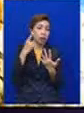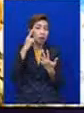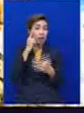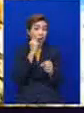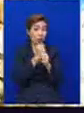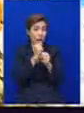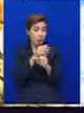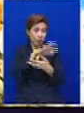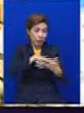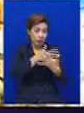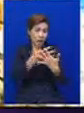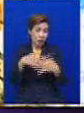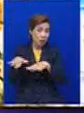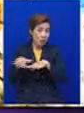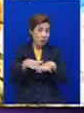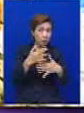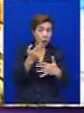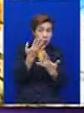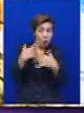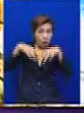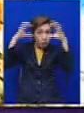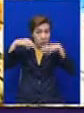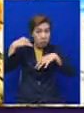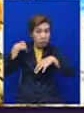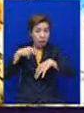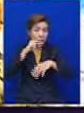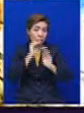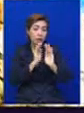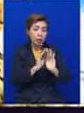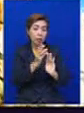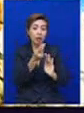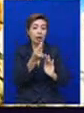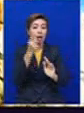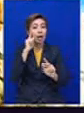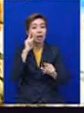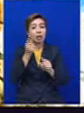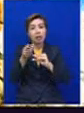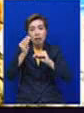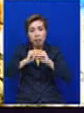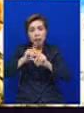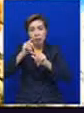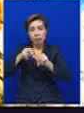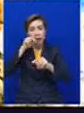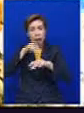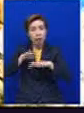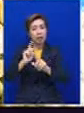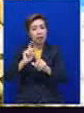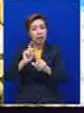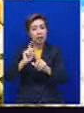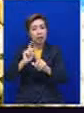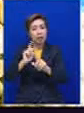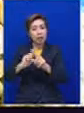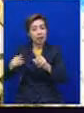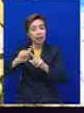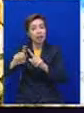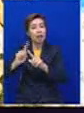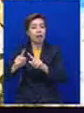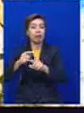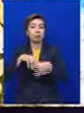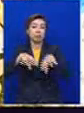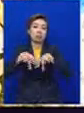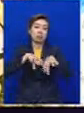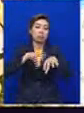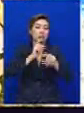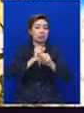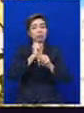ำไว้แล้วนั่นฝนจะตกลงมาไหมเราจะเก็บน้ำไม่ได้เท่าไหร่มันจะเพิ่มพื้นที่ประมาณกักเก็บน้ำได้ไหมประชาชนจะมีความพอหรือไม่เพราะนั้นสิ่งนี้มันจ